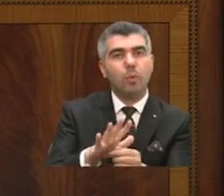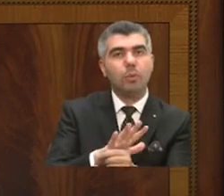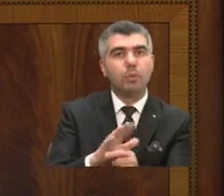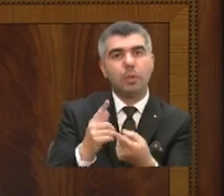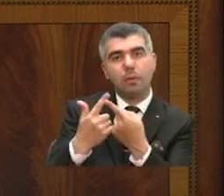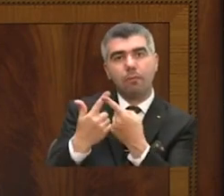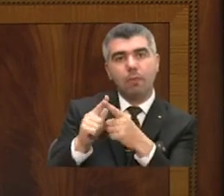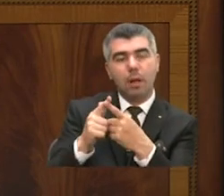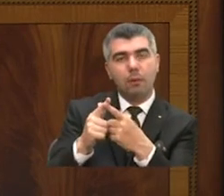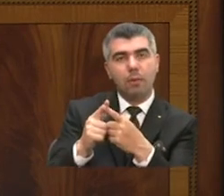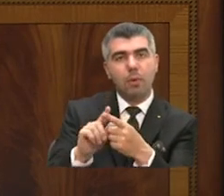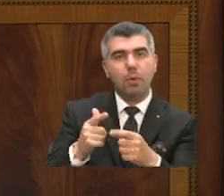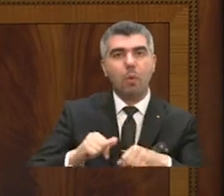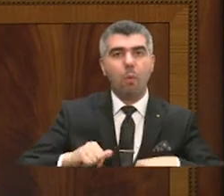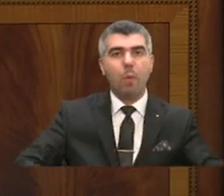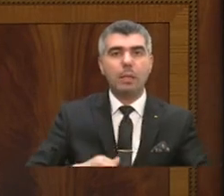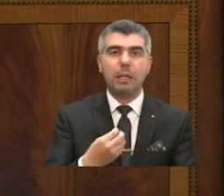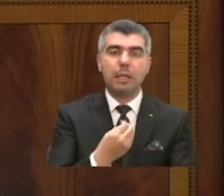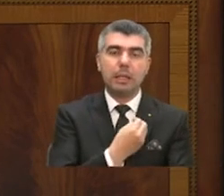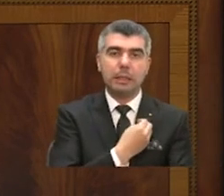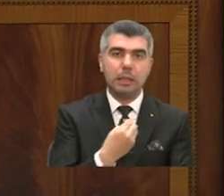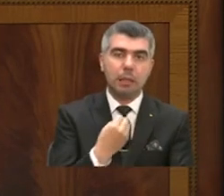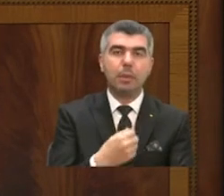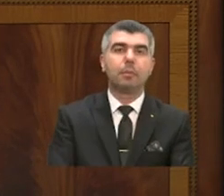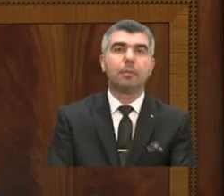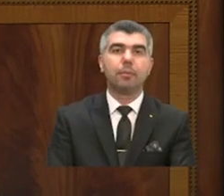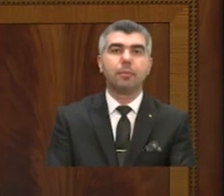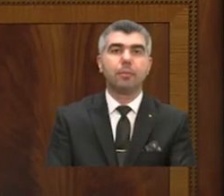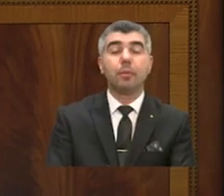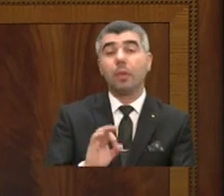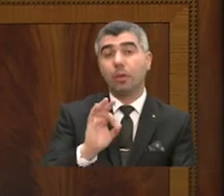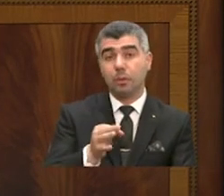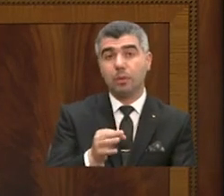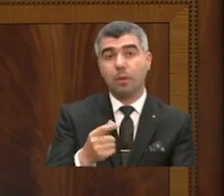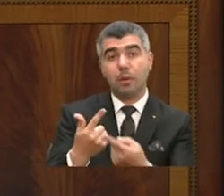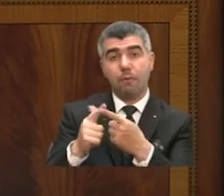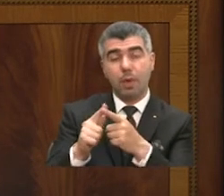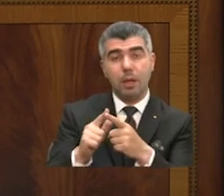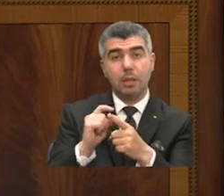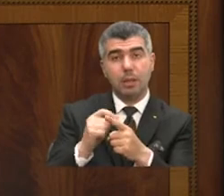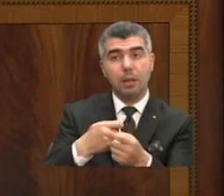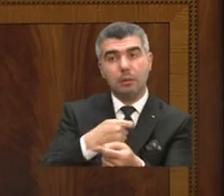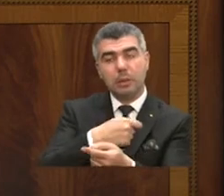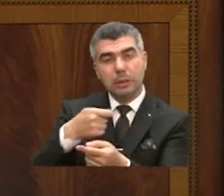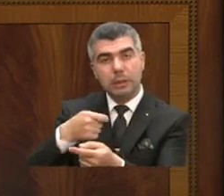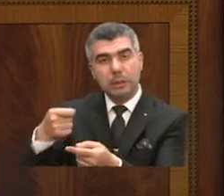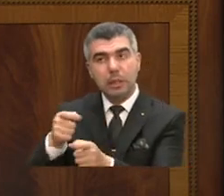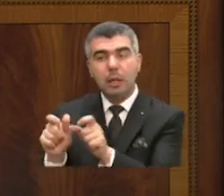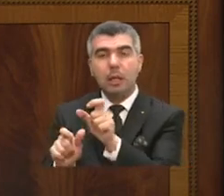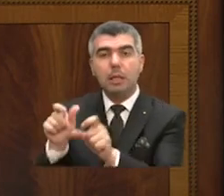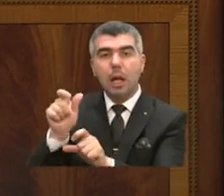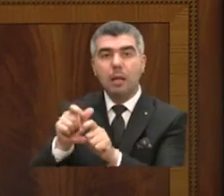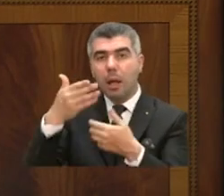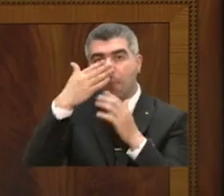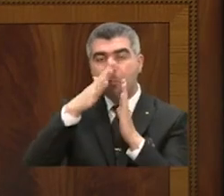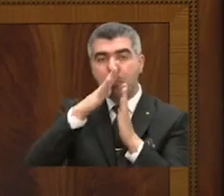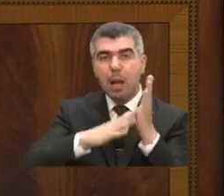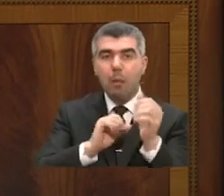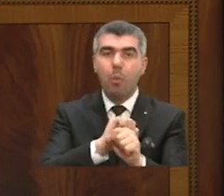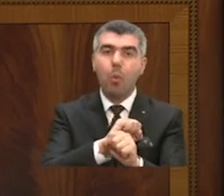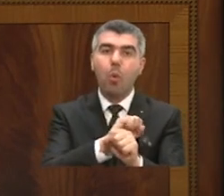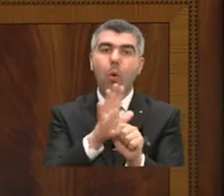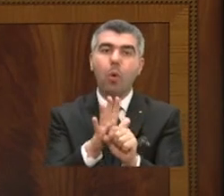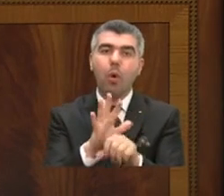إشارة وزارة الصحة وساهم بمجموعة من تجهيزات لخدمة المغاربة في هذه الأزمة. لذلك